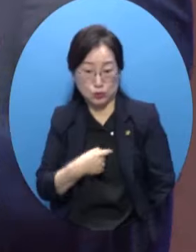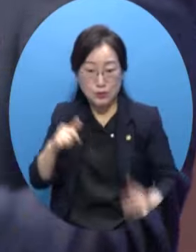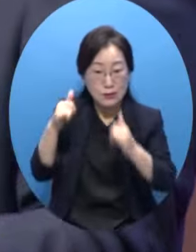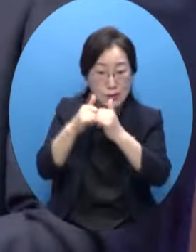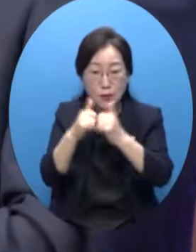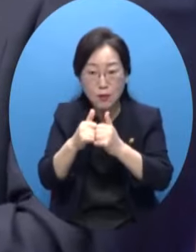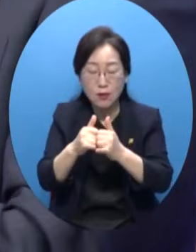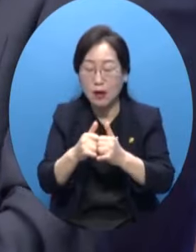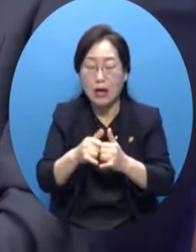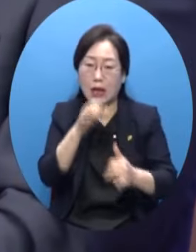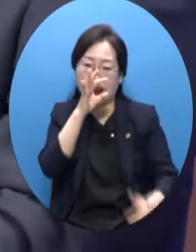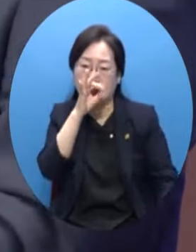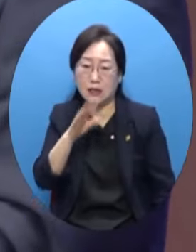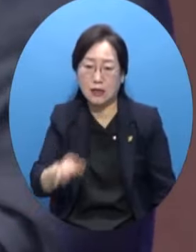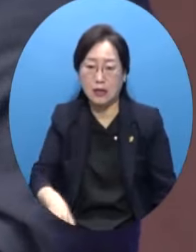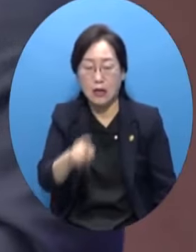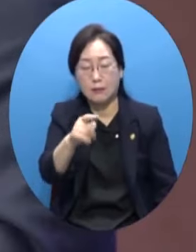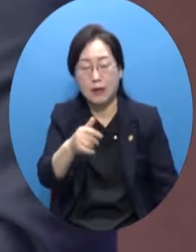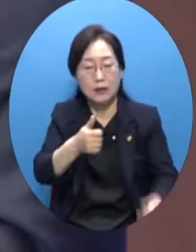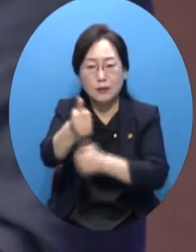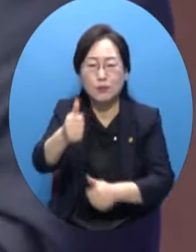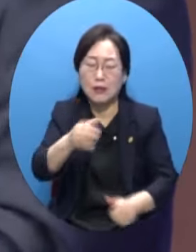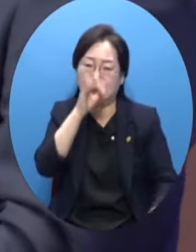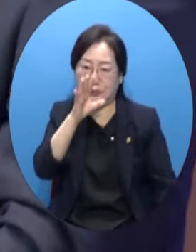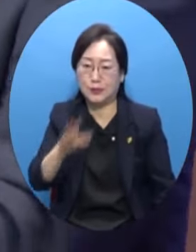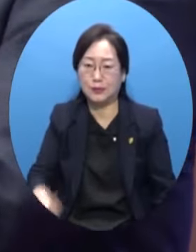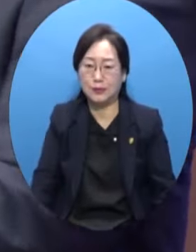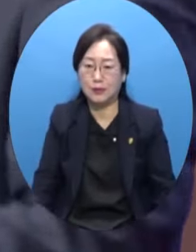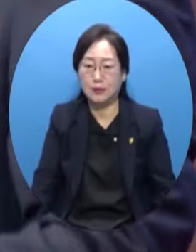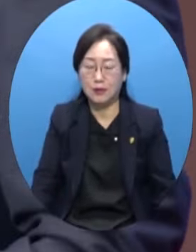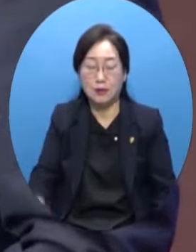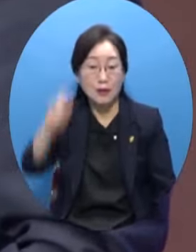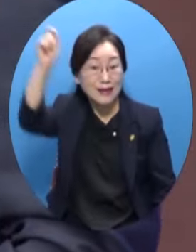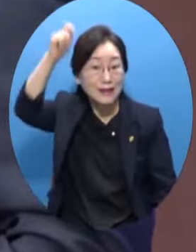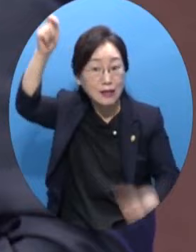힘든 대적 앞에 그들을 이겨낼 수가 없습니다. 다윗이 어떻게